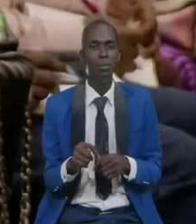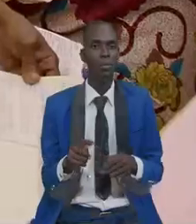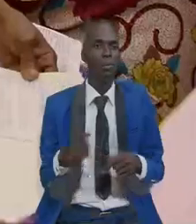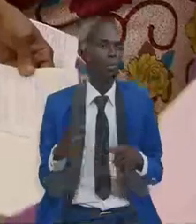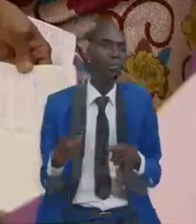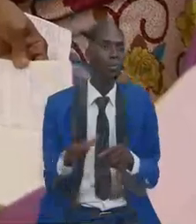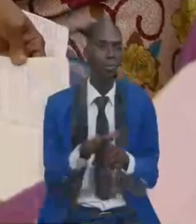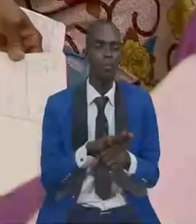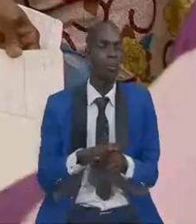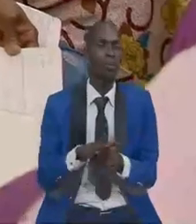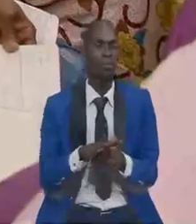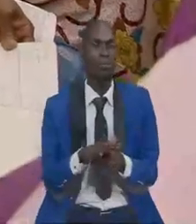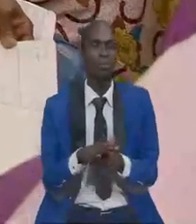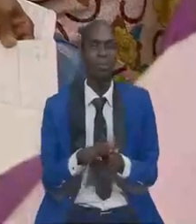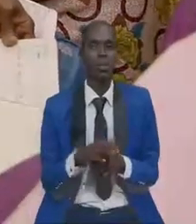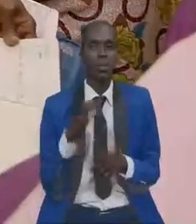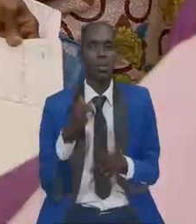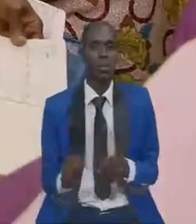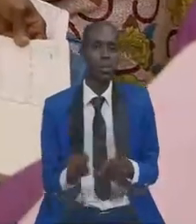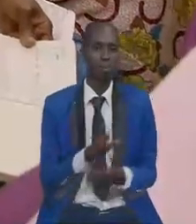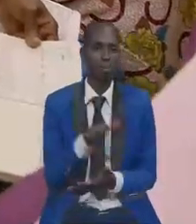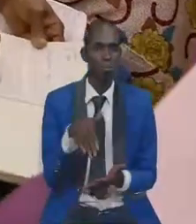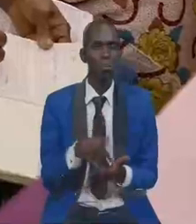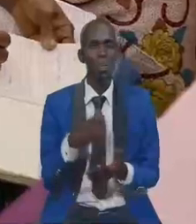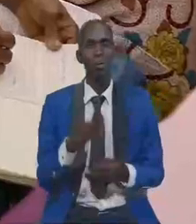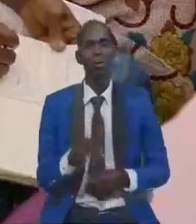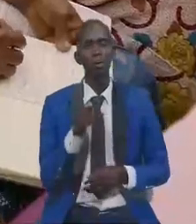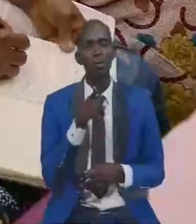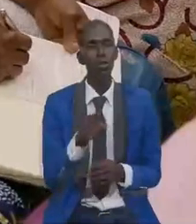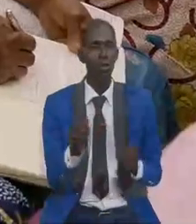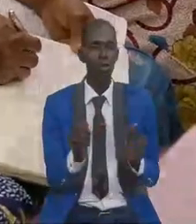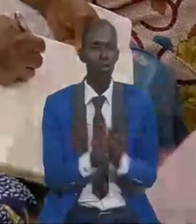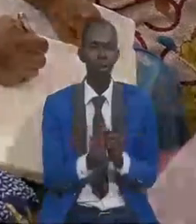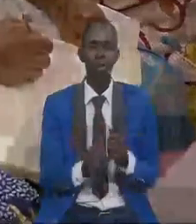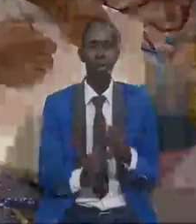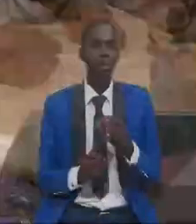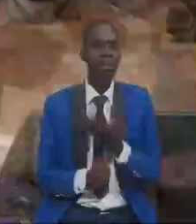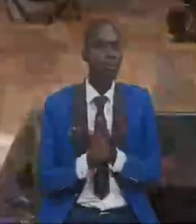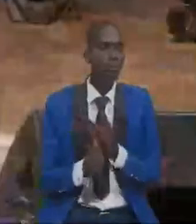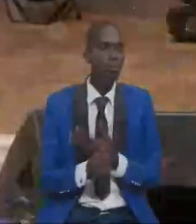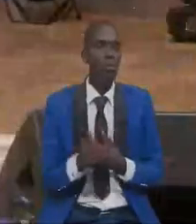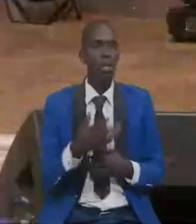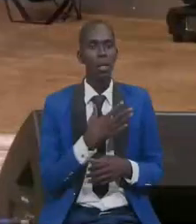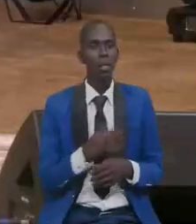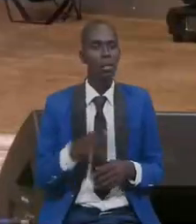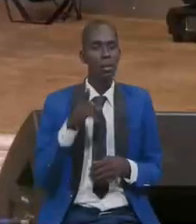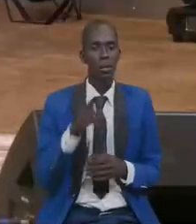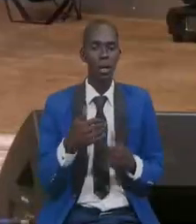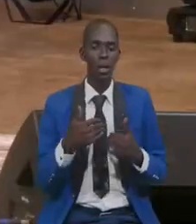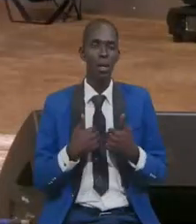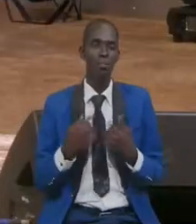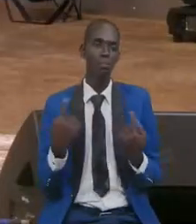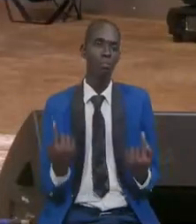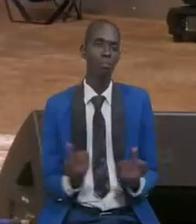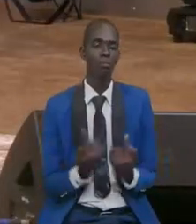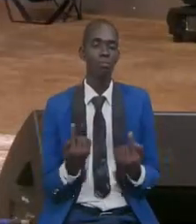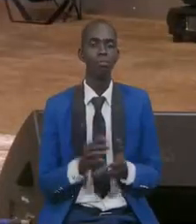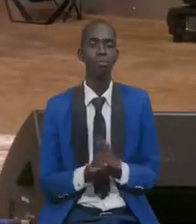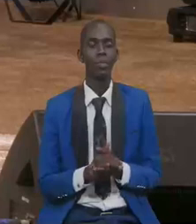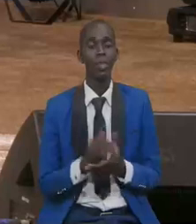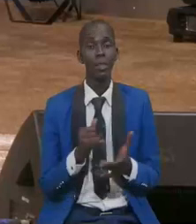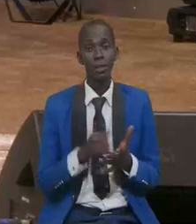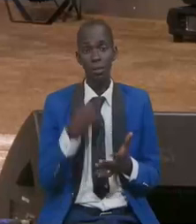À cause de la grandeur de ton commerce, et tu es rempli de violence. Et tu as péché. Je